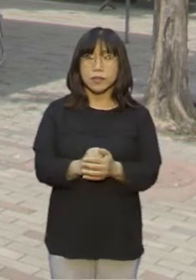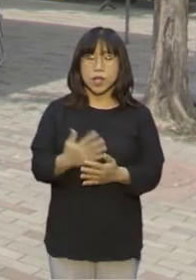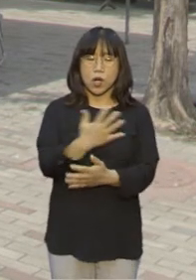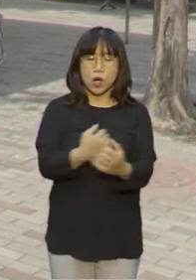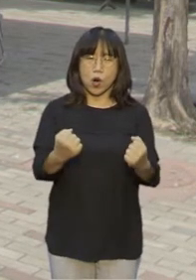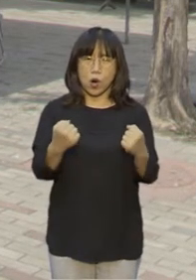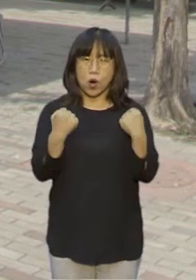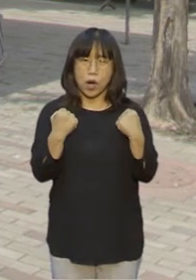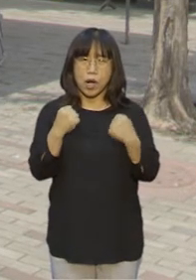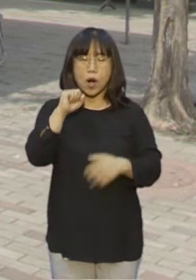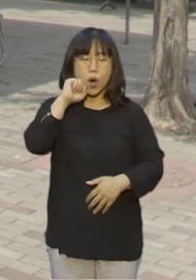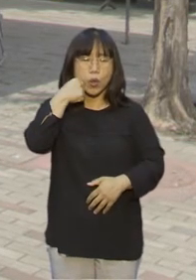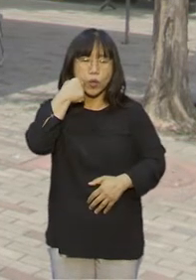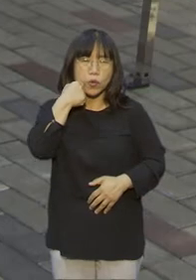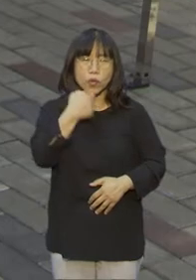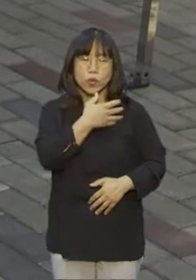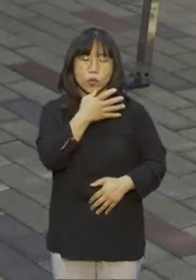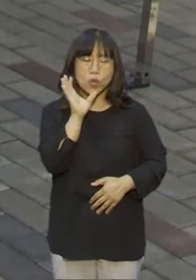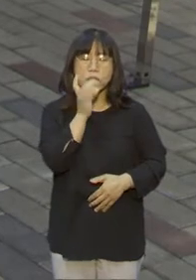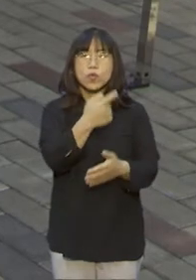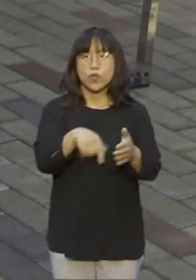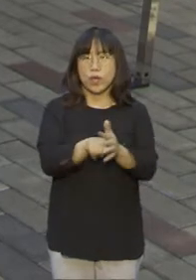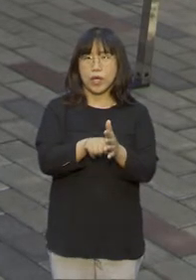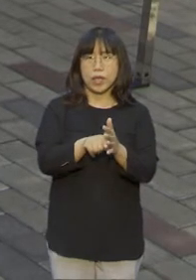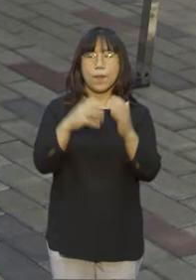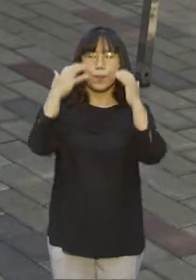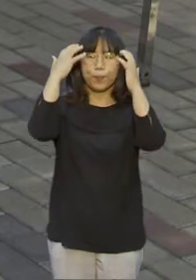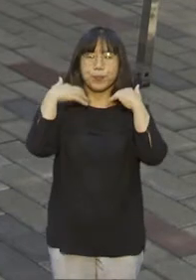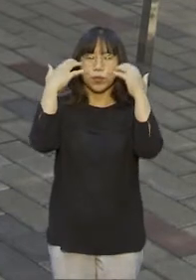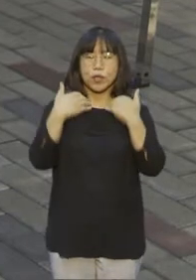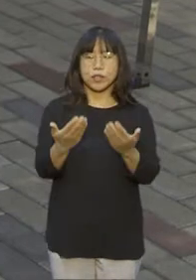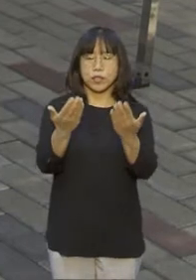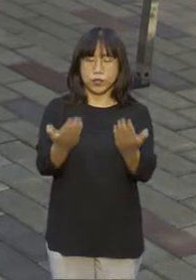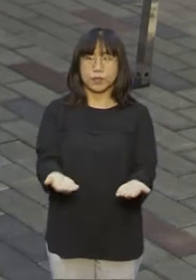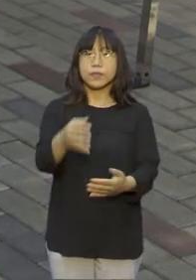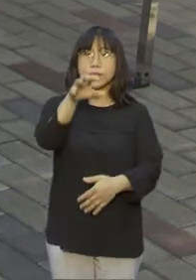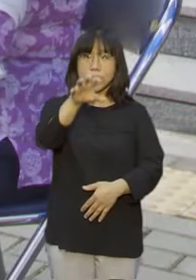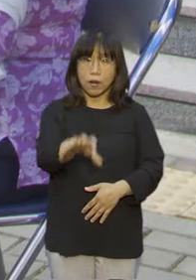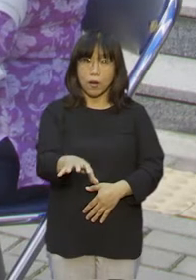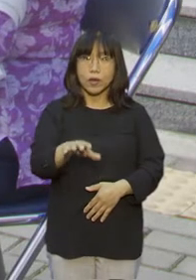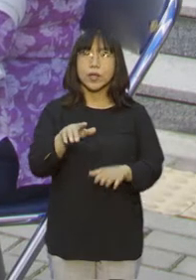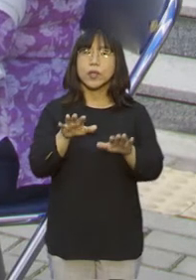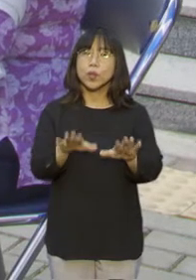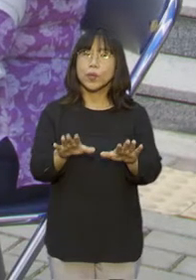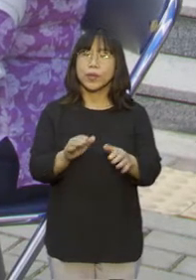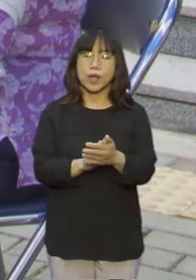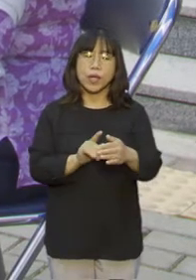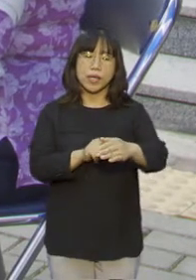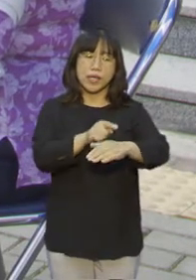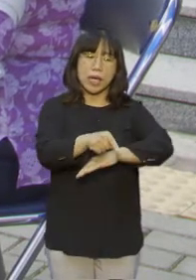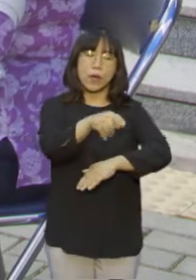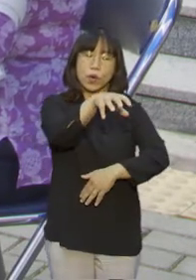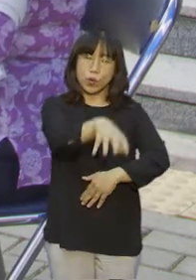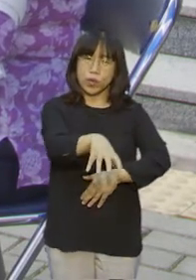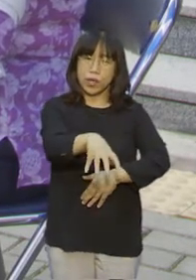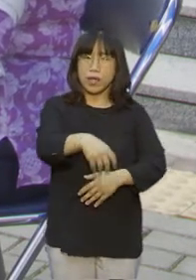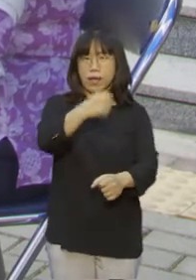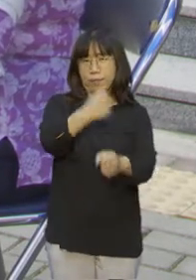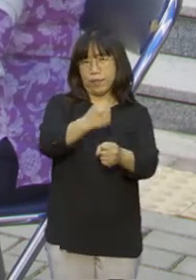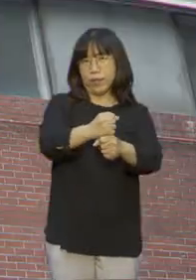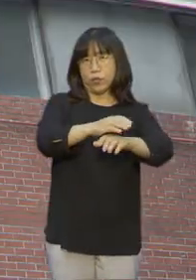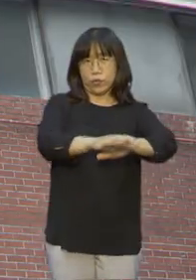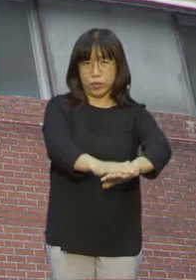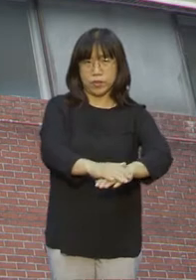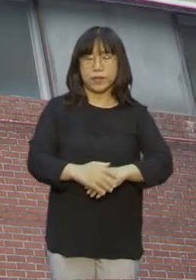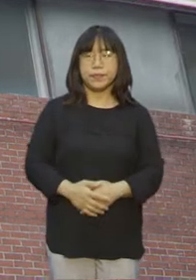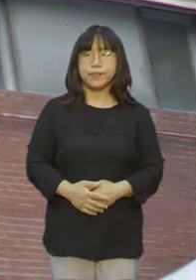강서구가 건강 취약계층인 어르신의 보호를 위해 마련한 무더위 쉼터. 무더위 쉼터가 이번에는 야외에도